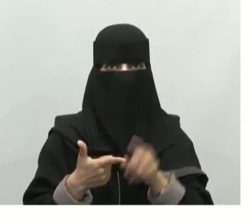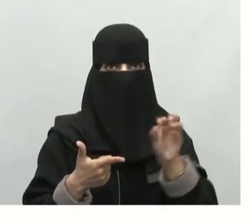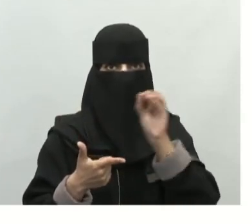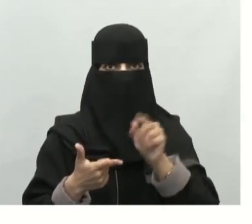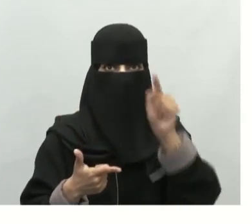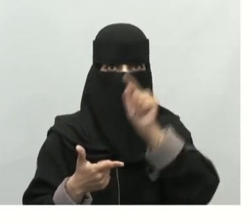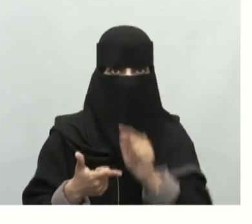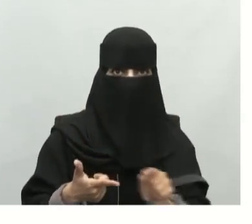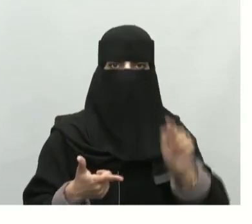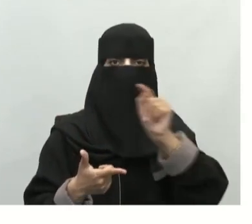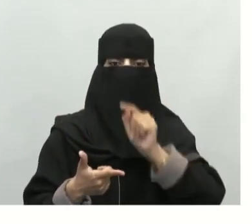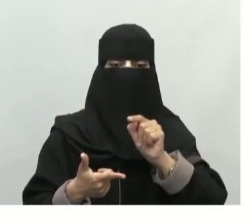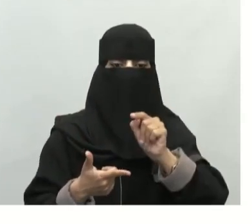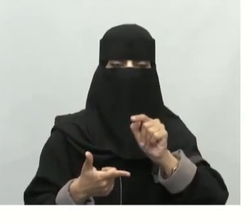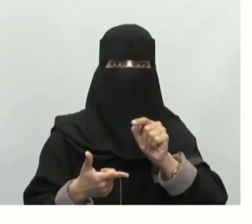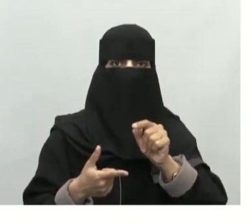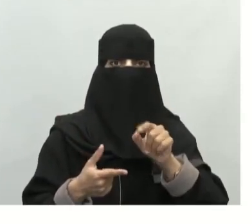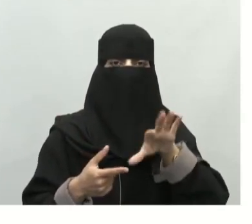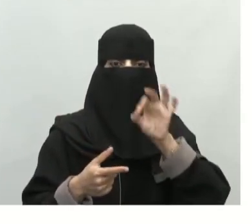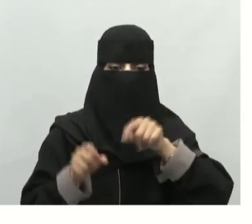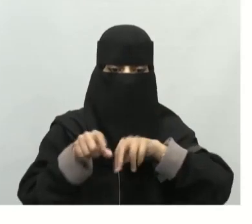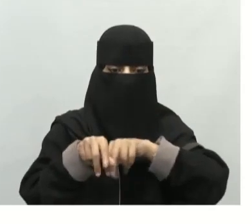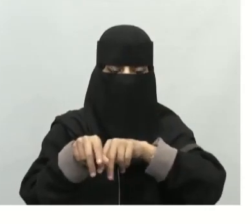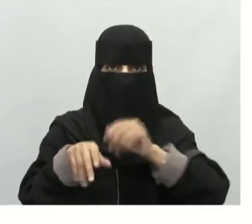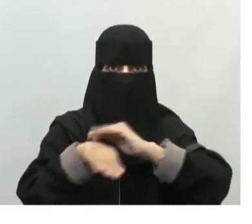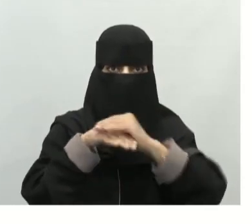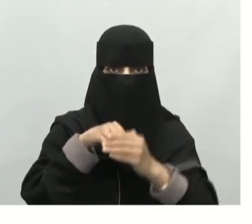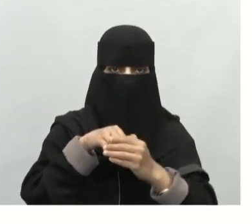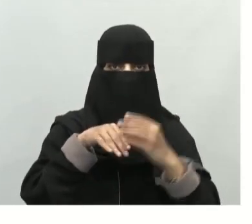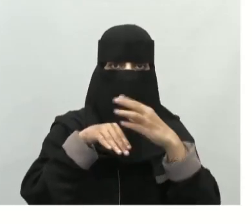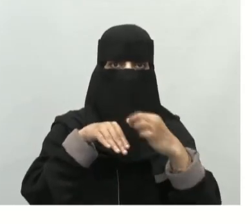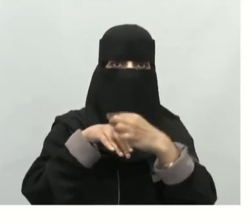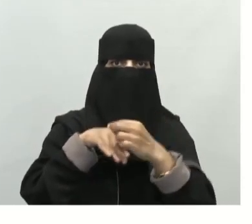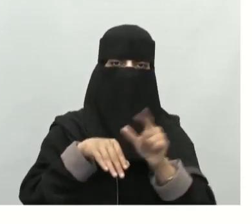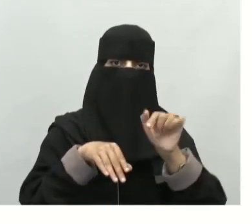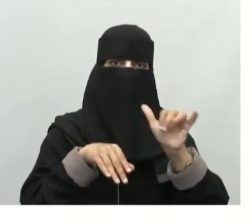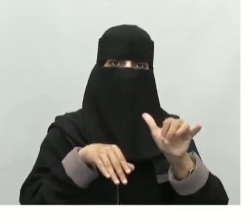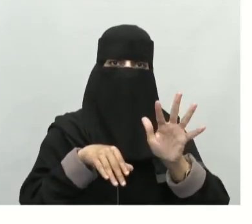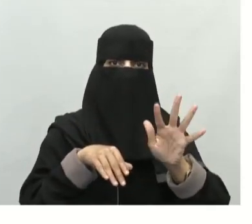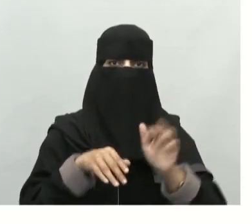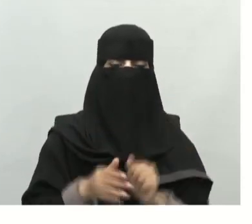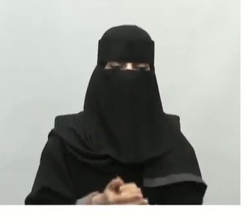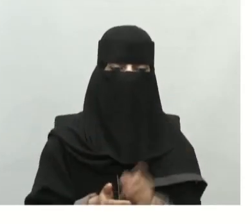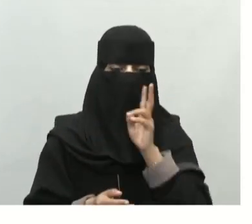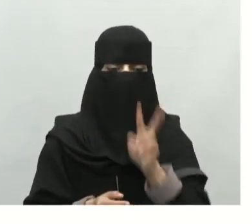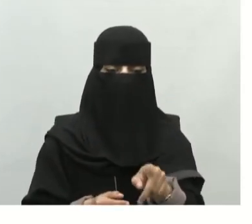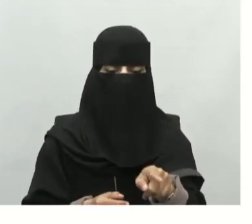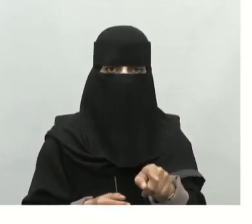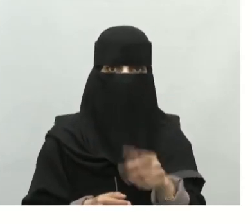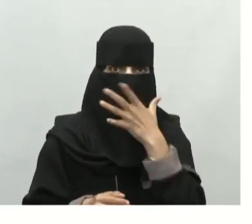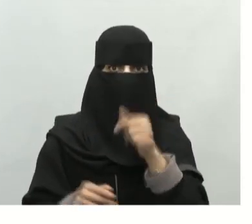اوضع دائره حول الحيوان الذي يغطي جسمه الريش هنا صوره